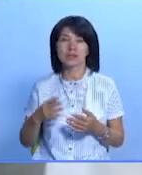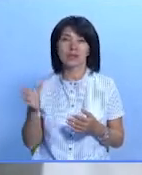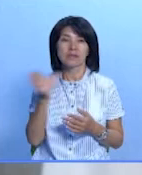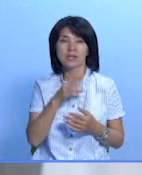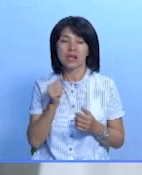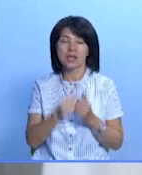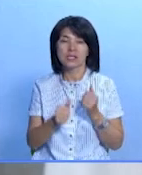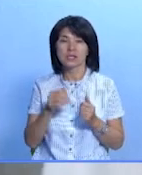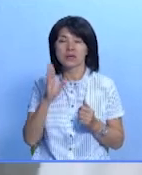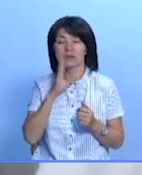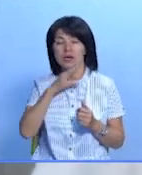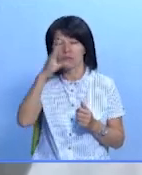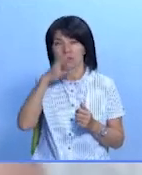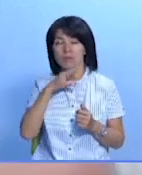атаны